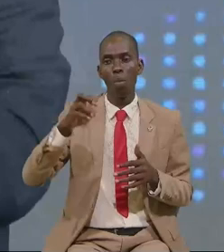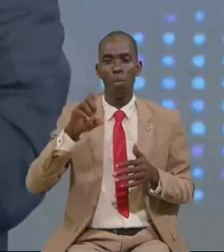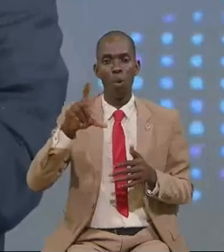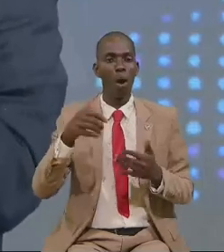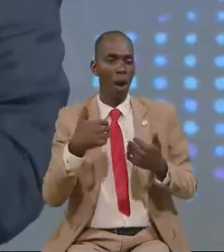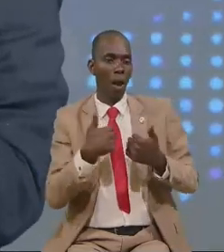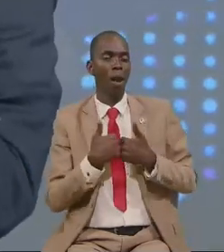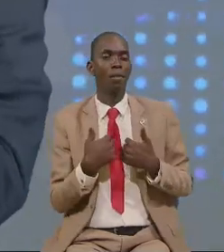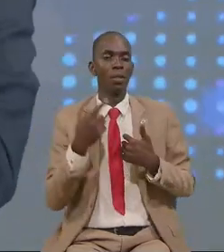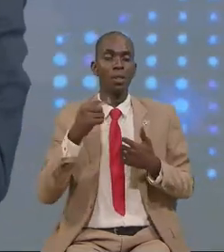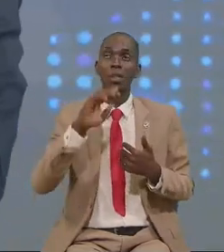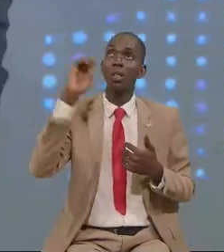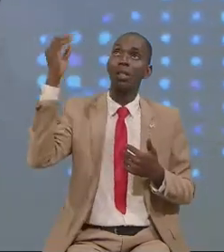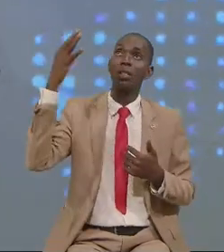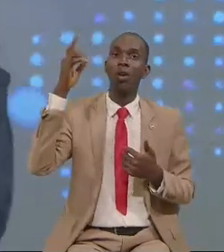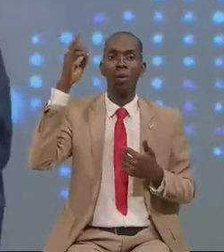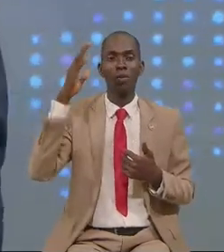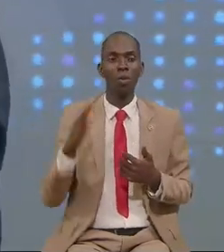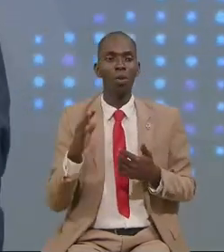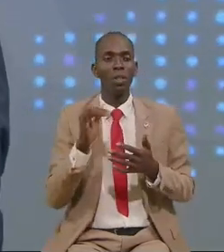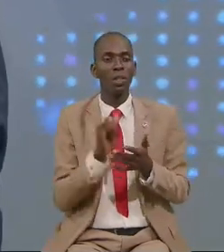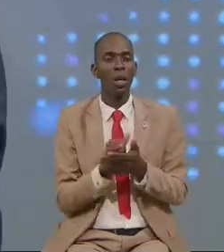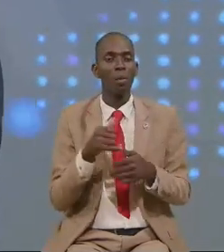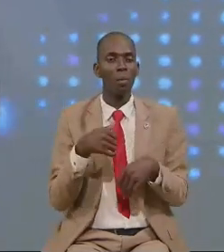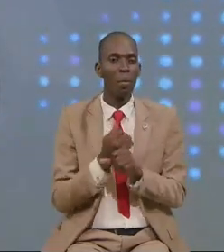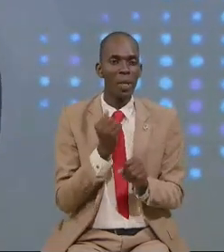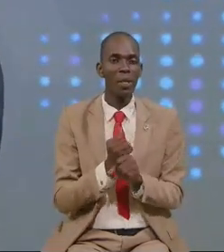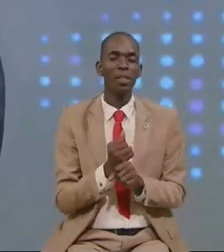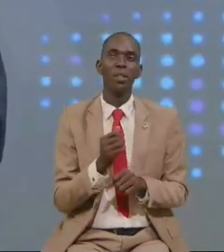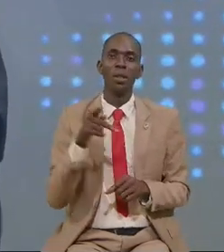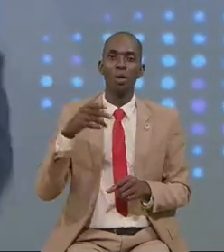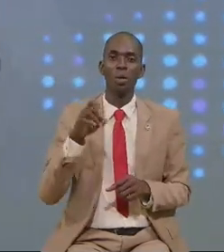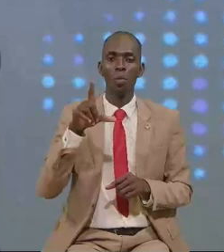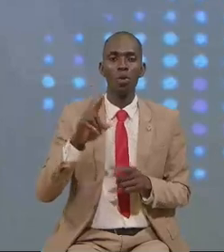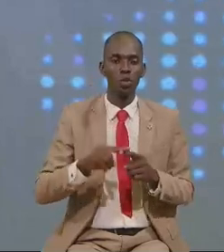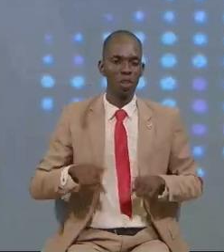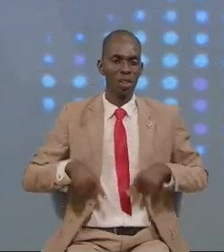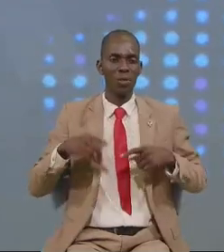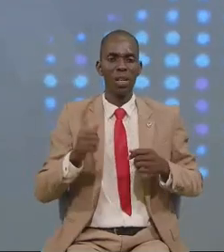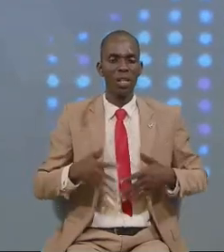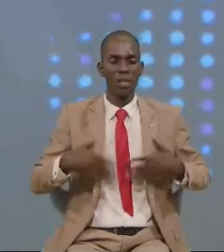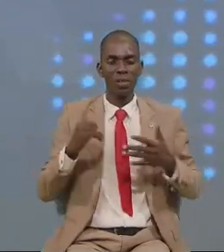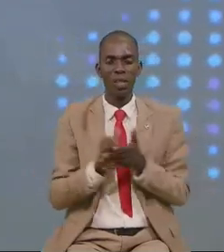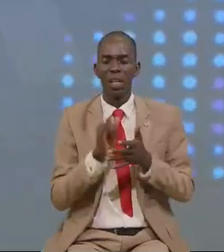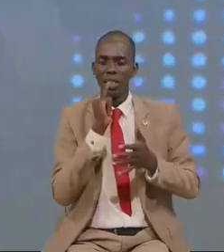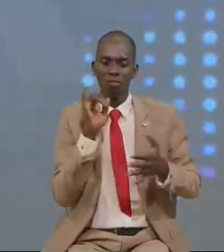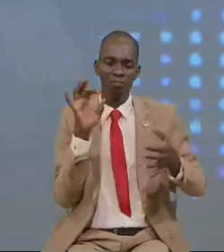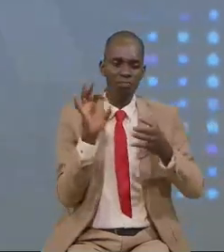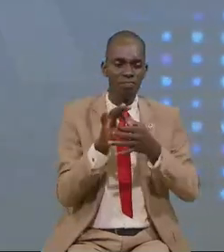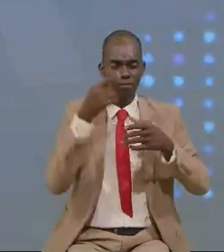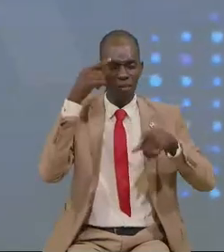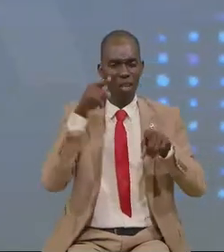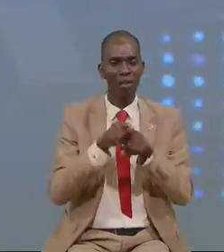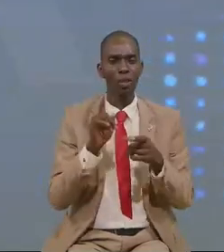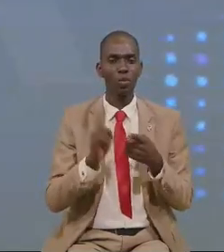Dieu, qui l'a amené à mener une vie conforme à la vie de Christ. Frère,